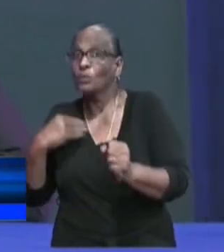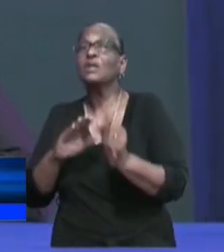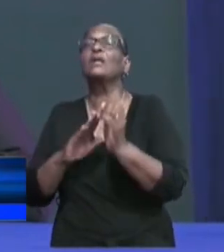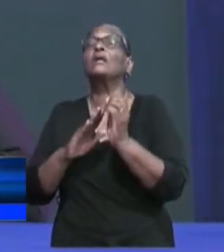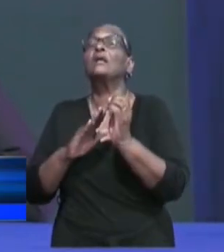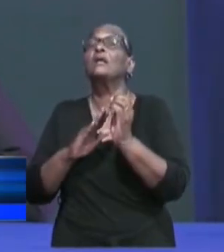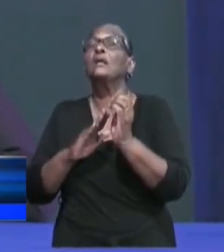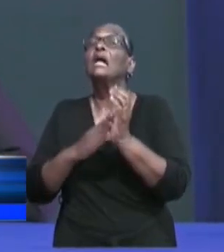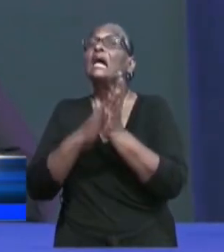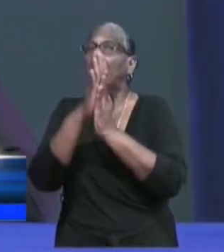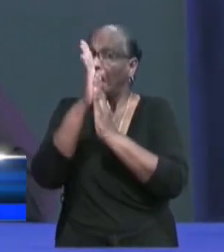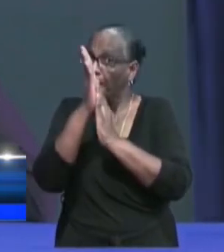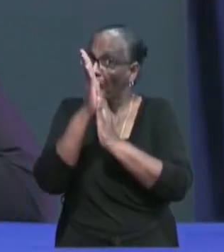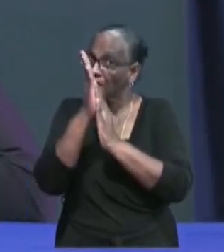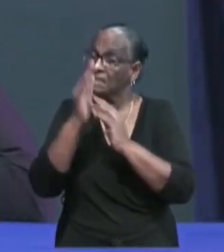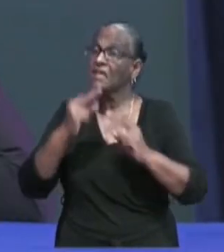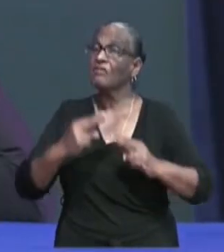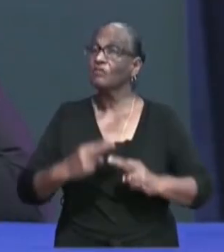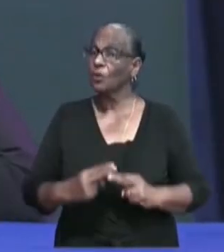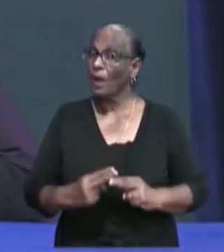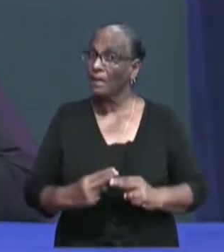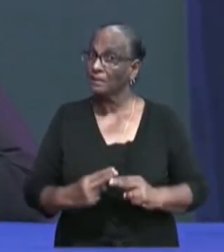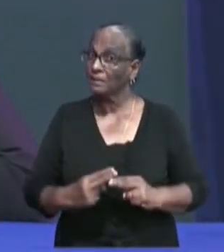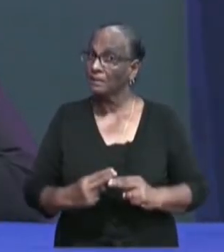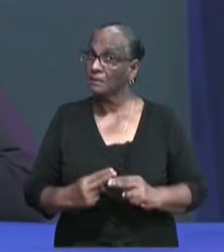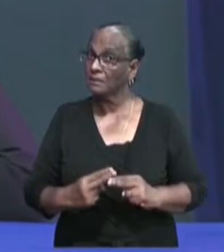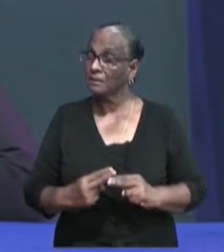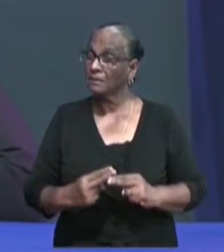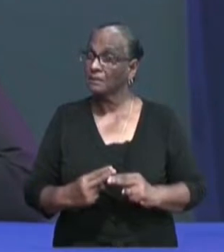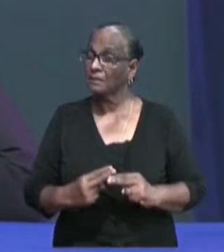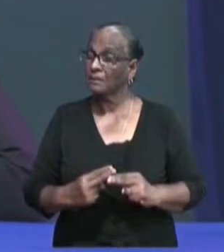crematie verwachten en dan zal het